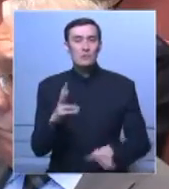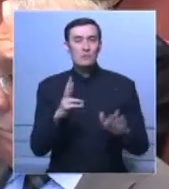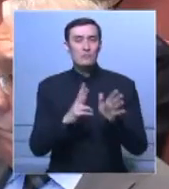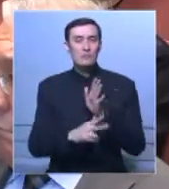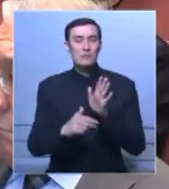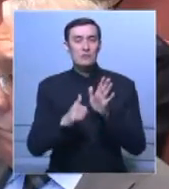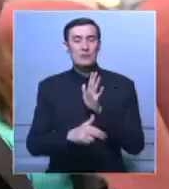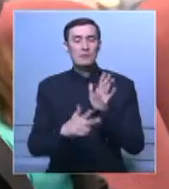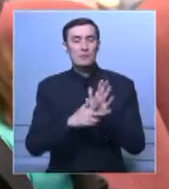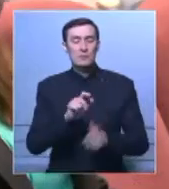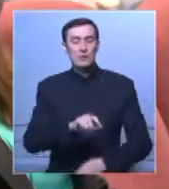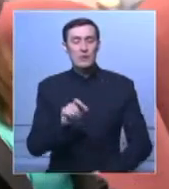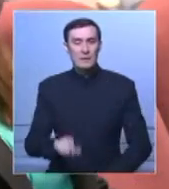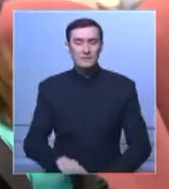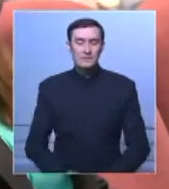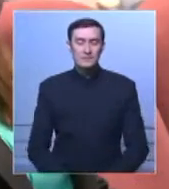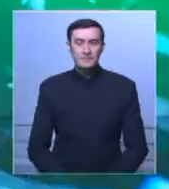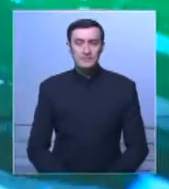человек.